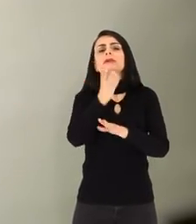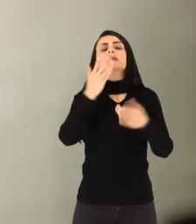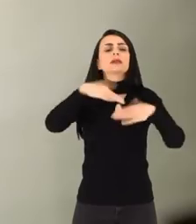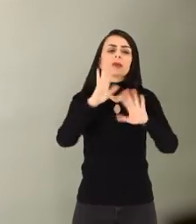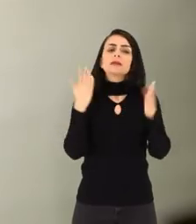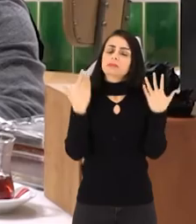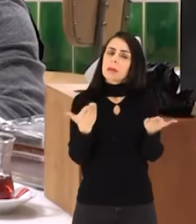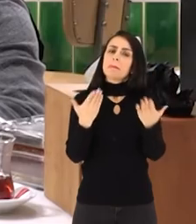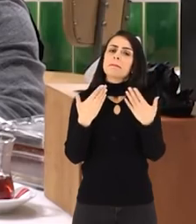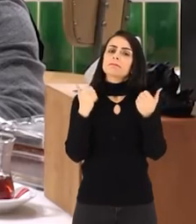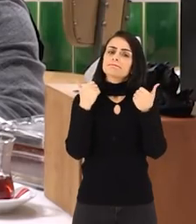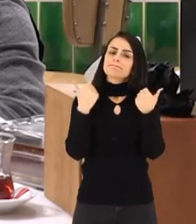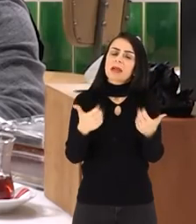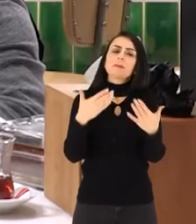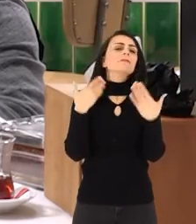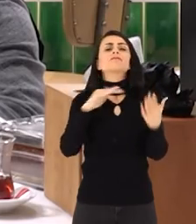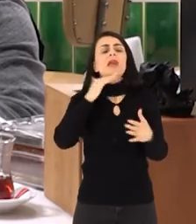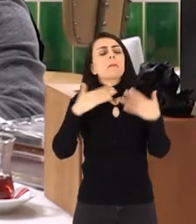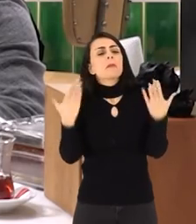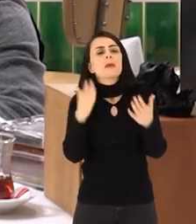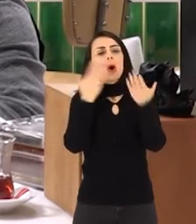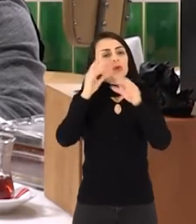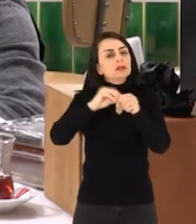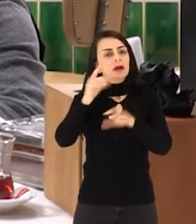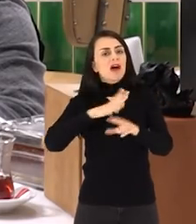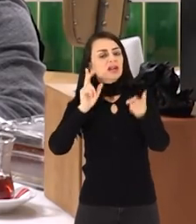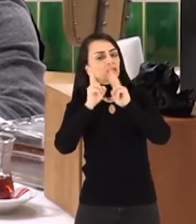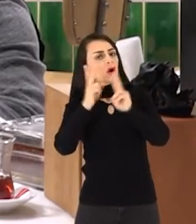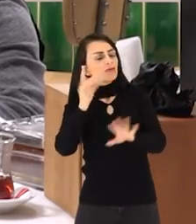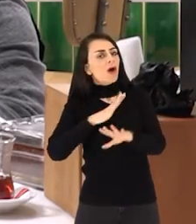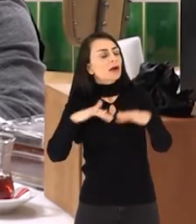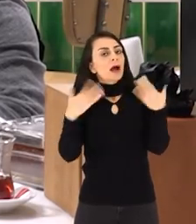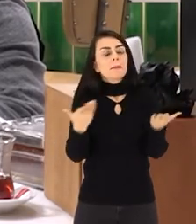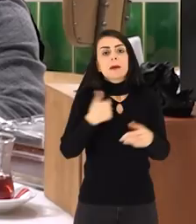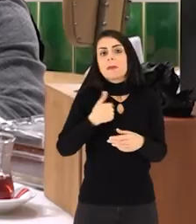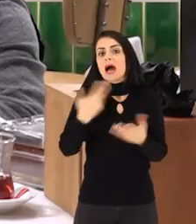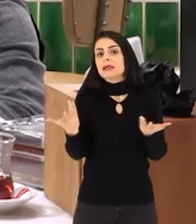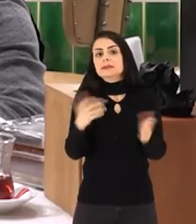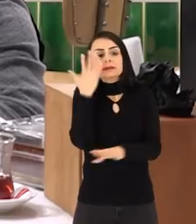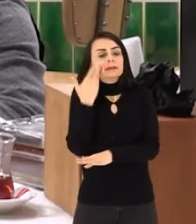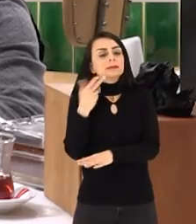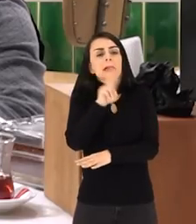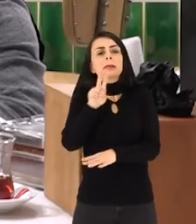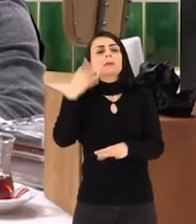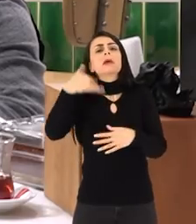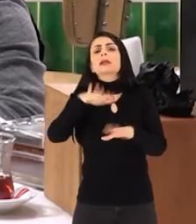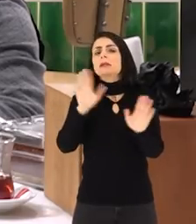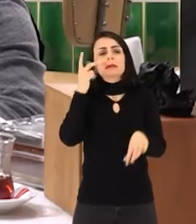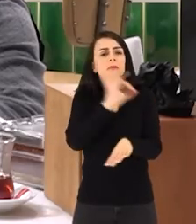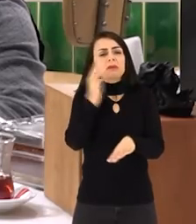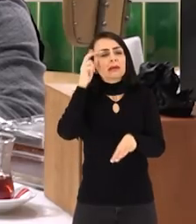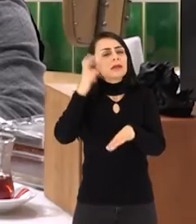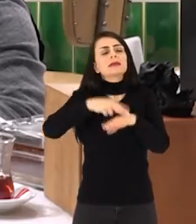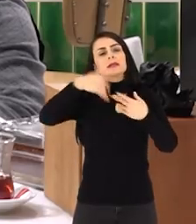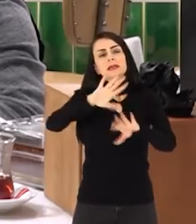okulda anlatılıyordu, vardı bir şeyler ama böyle okula gelen işte ekipler bilmem neler. Ama yani öyle çok izlediğim falan hatırlamıyorum.